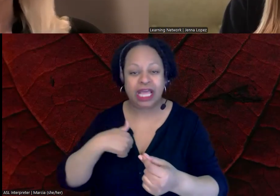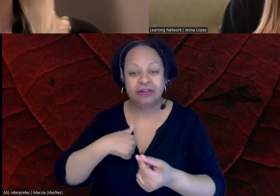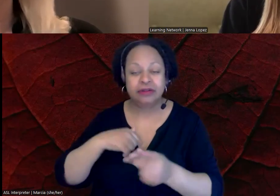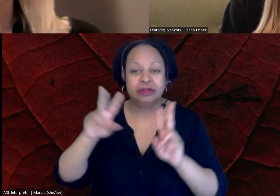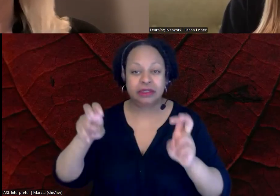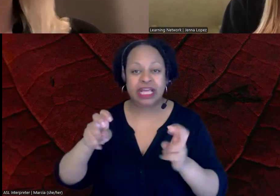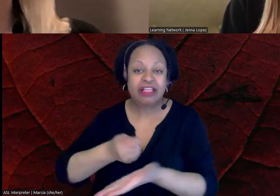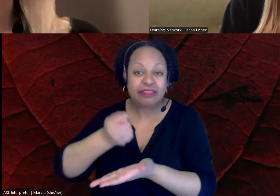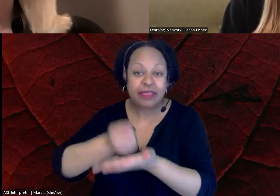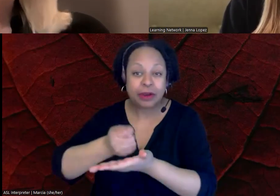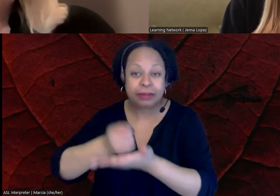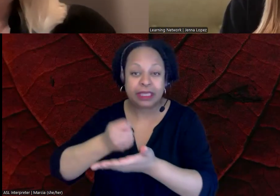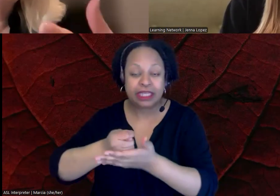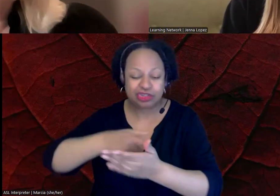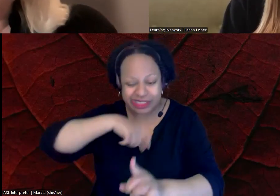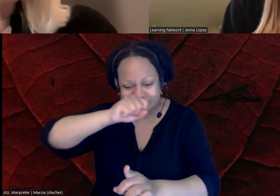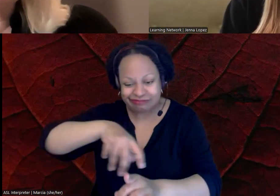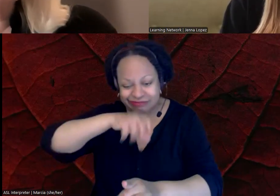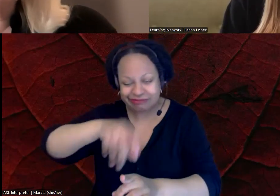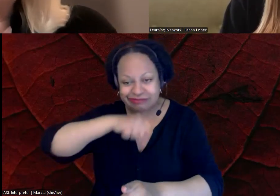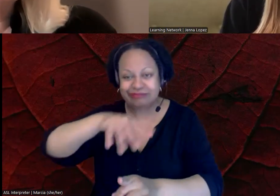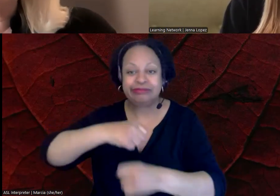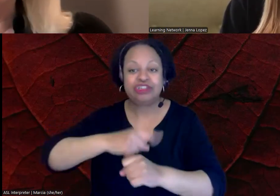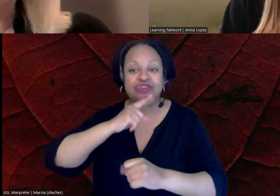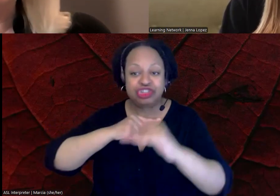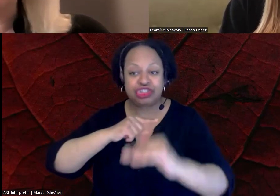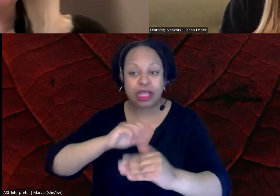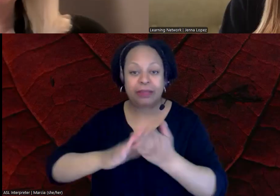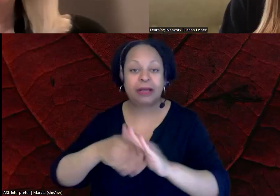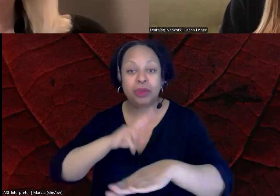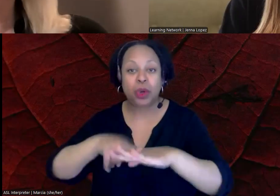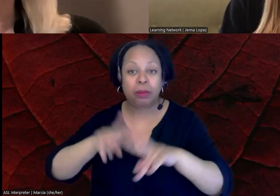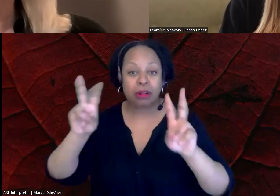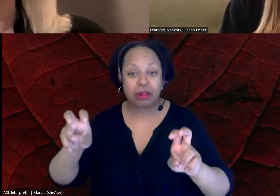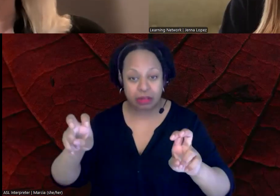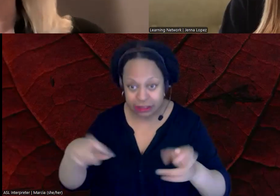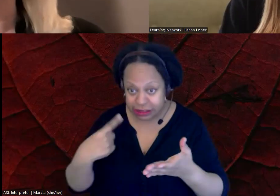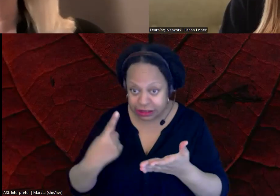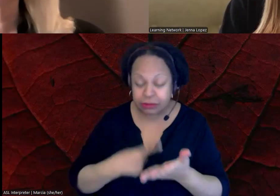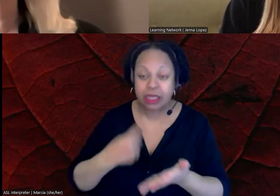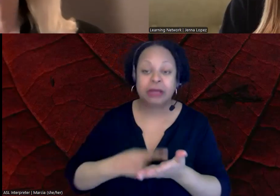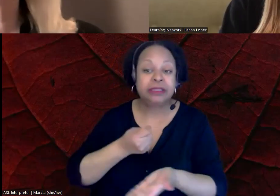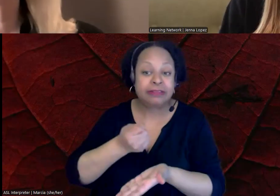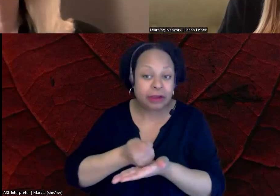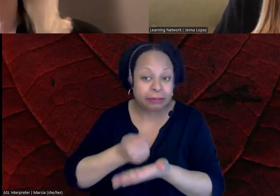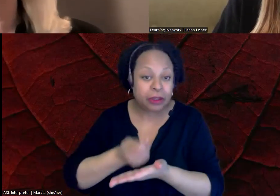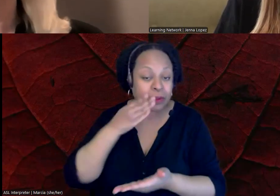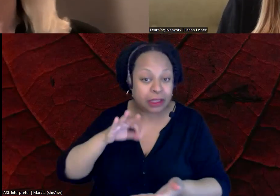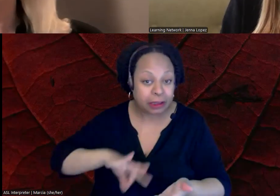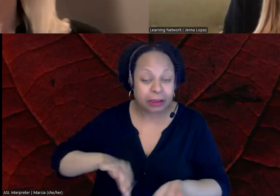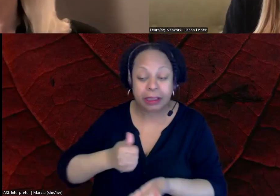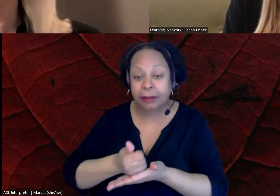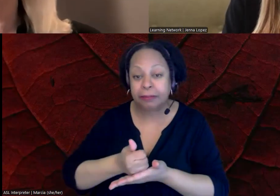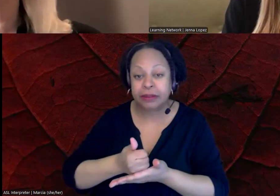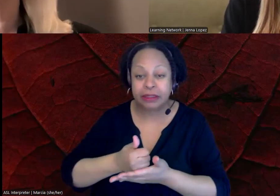façon intensive pour normaliser votre enfant. Que ces thérapies aident ou non à différents moments, ça c'est une